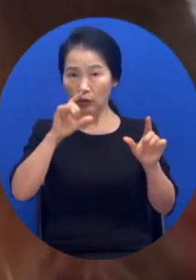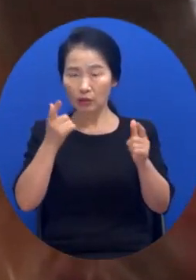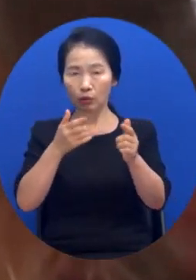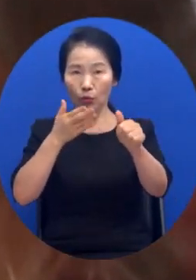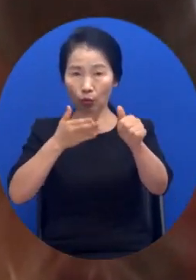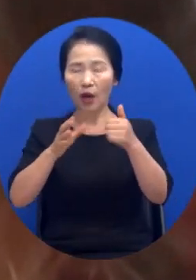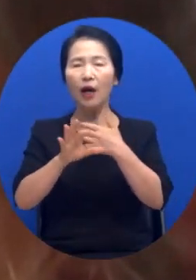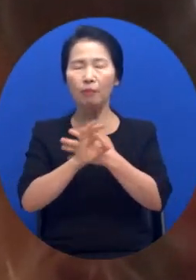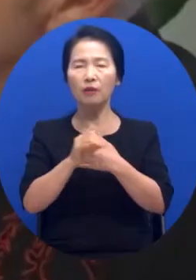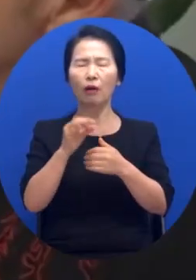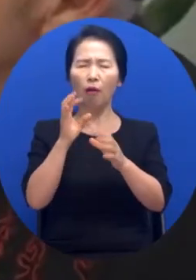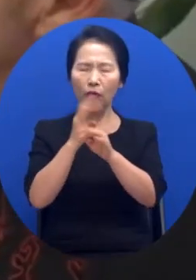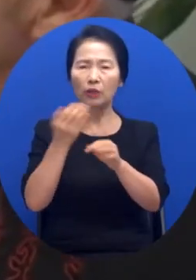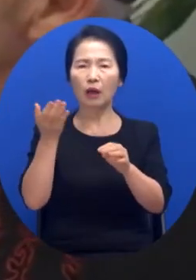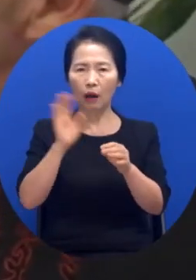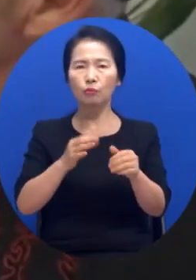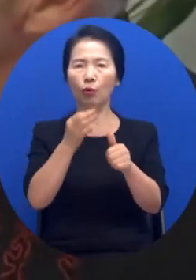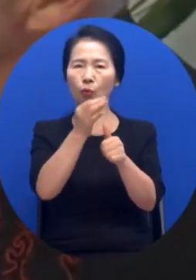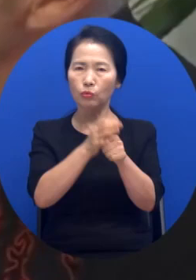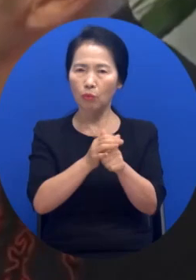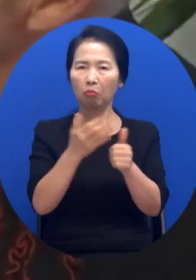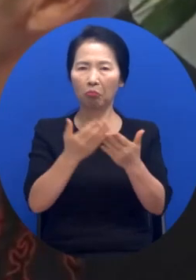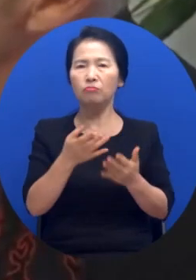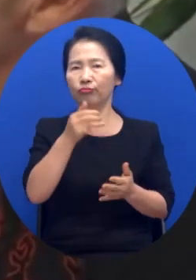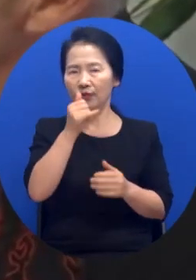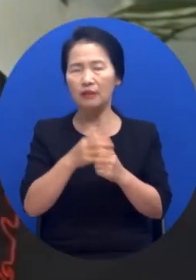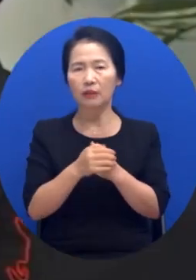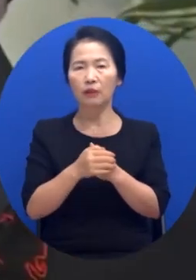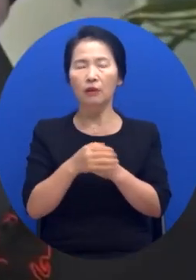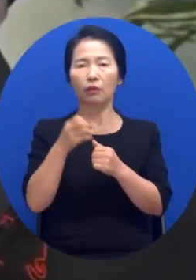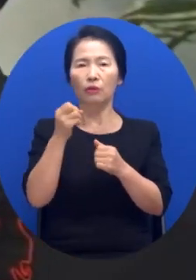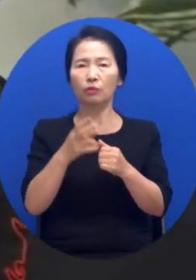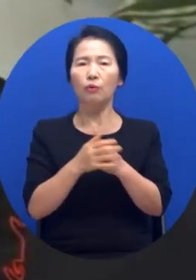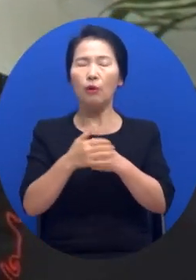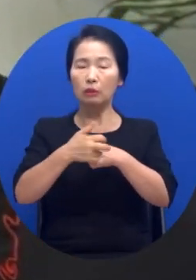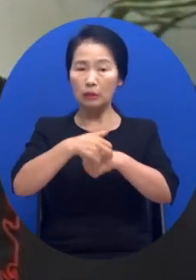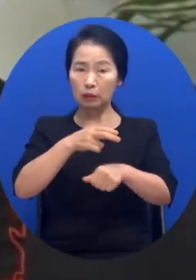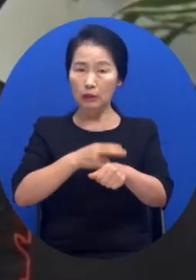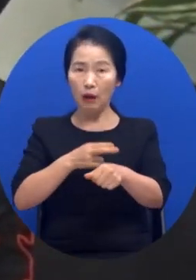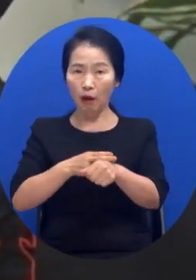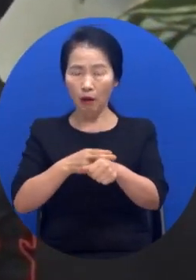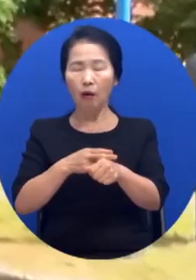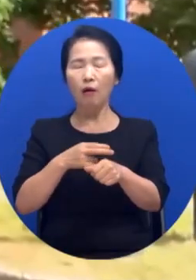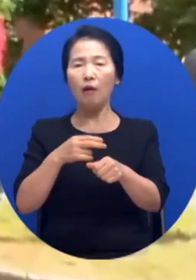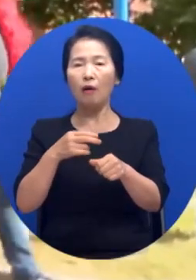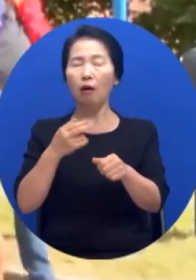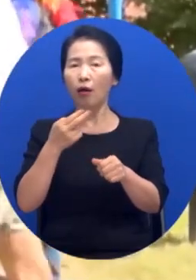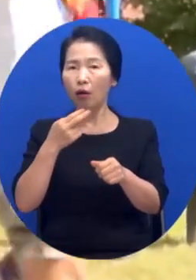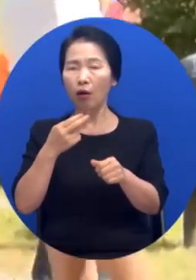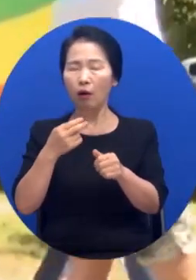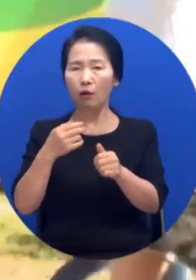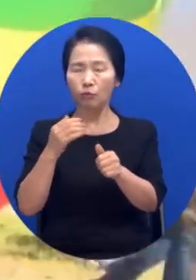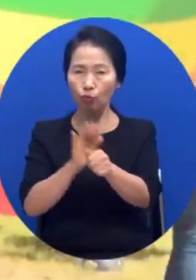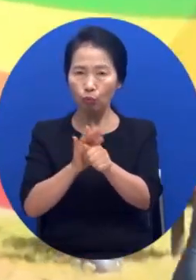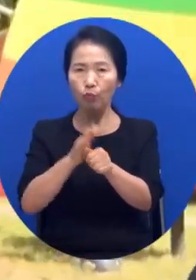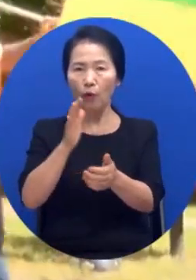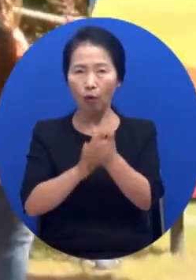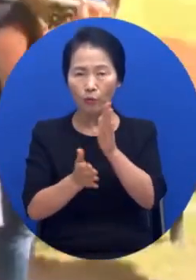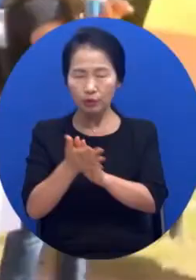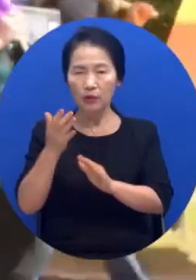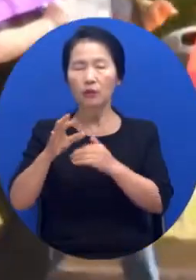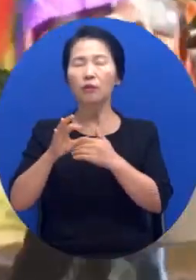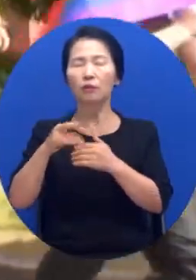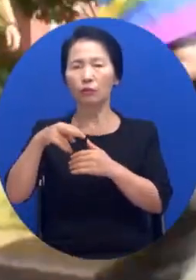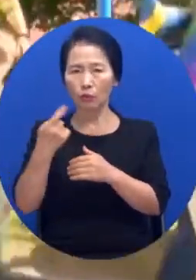콘돔을 받을 수 있습니다 청소년들은 의사 처방 없이도 피임약 을 받을 수 있습니다 동성애에 대해서는 지지의